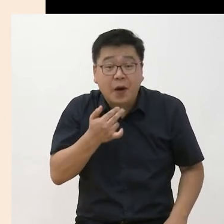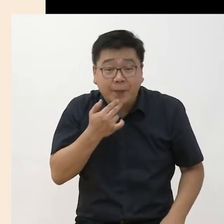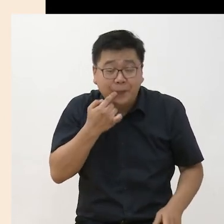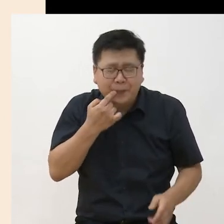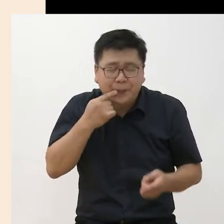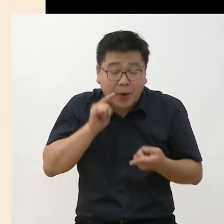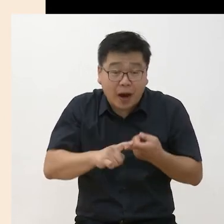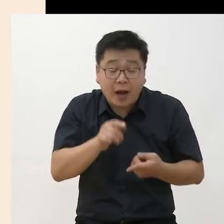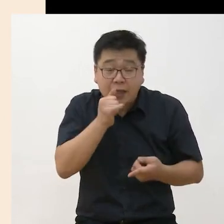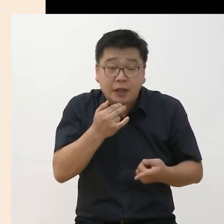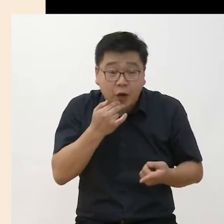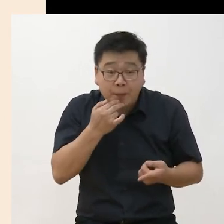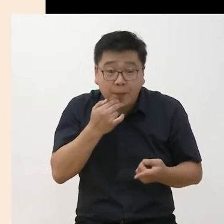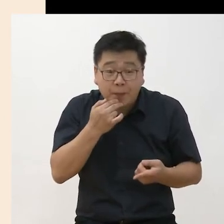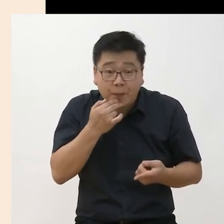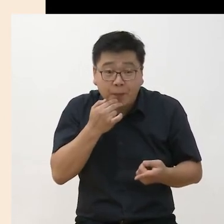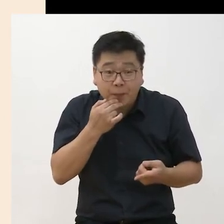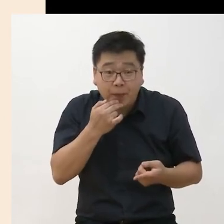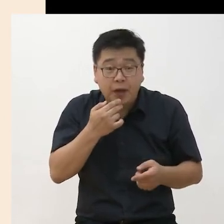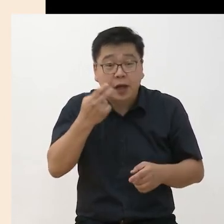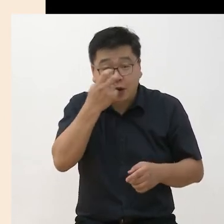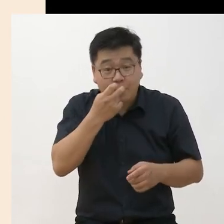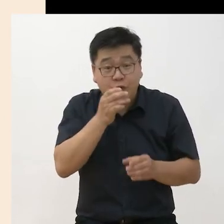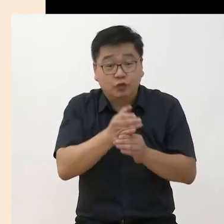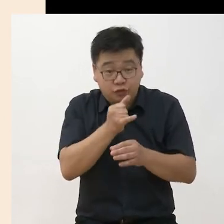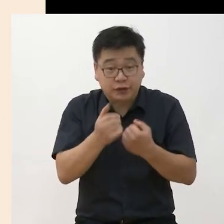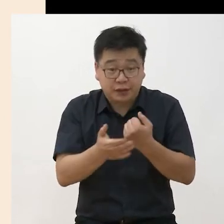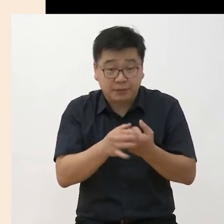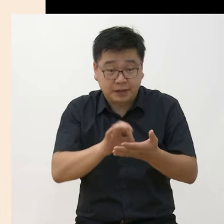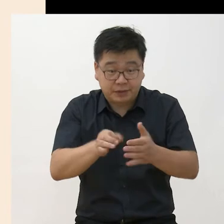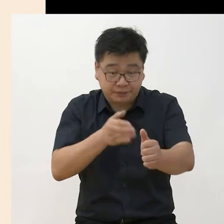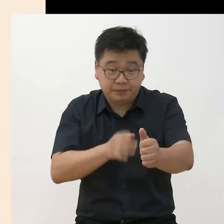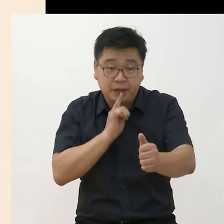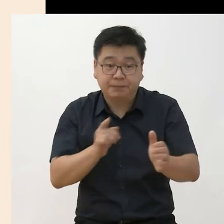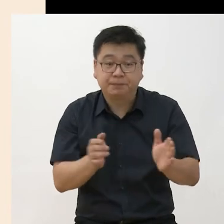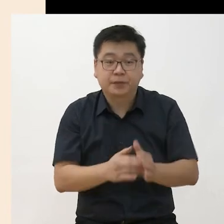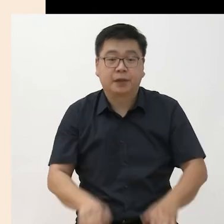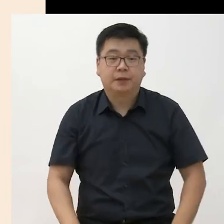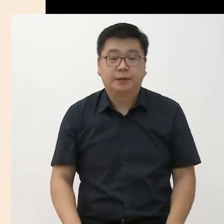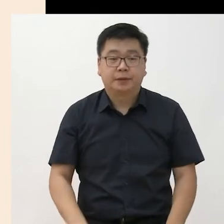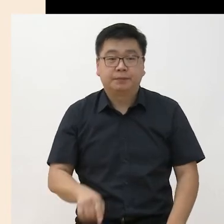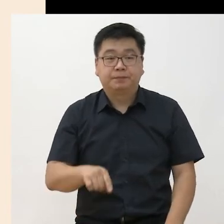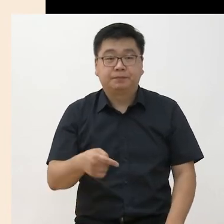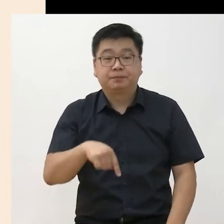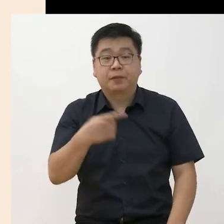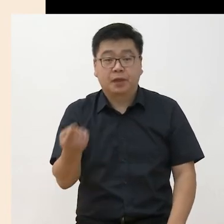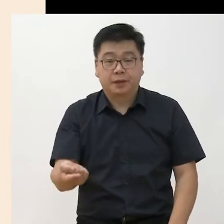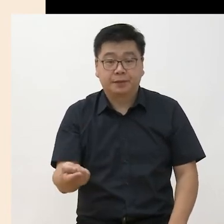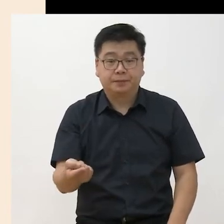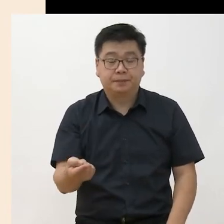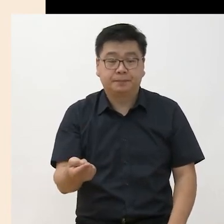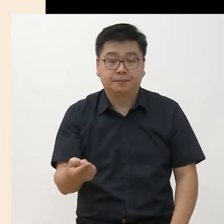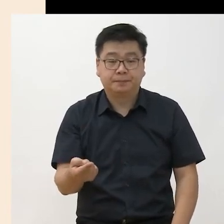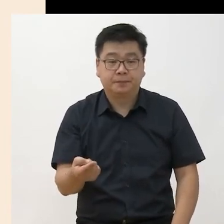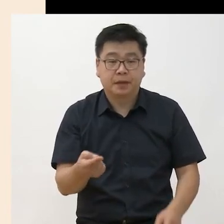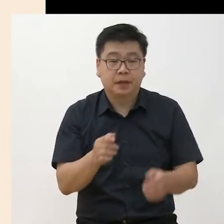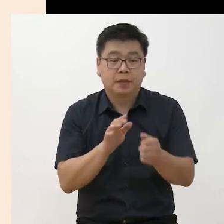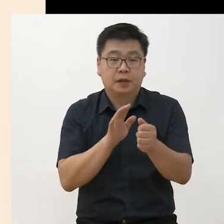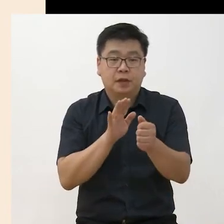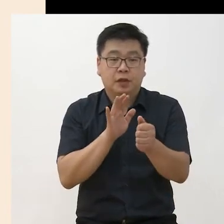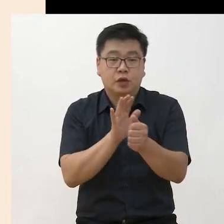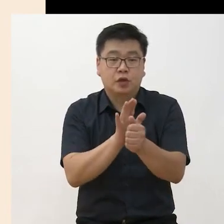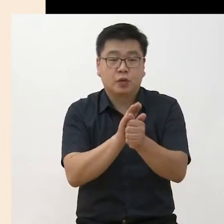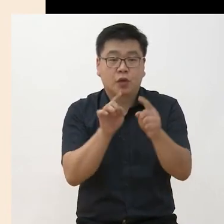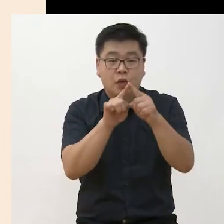여부를 검토하도록 하겠습니다. 다음 페이지에 나오는 내용에 이제 보시면은 지원 그러니까